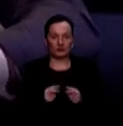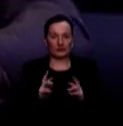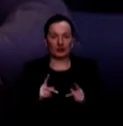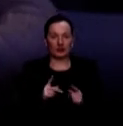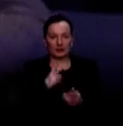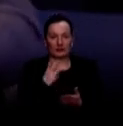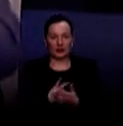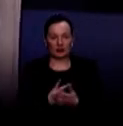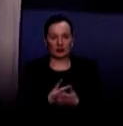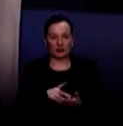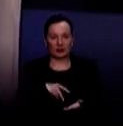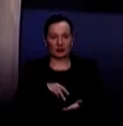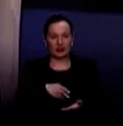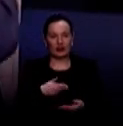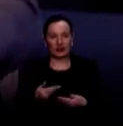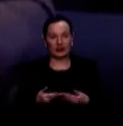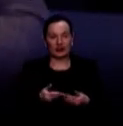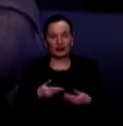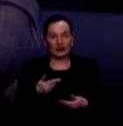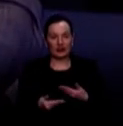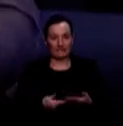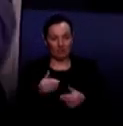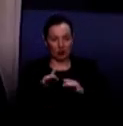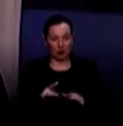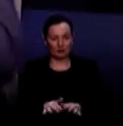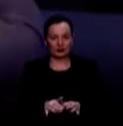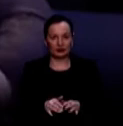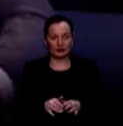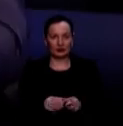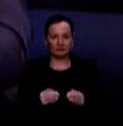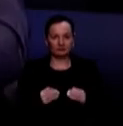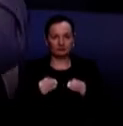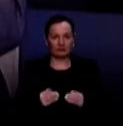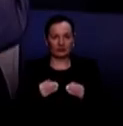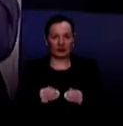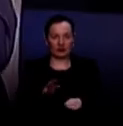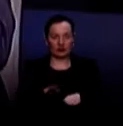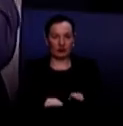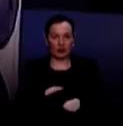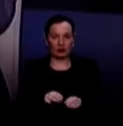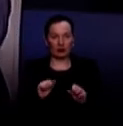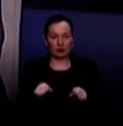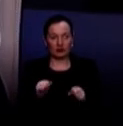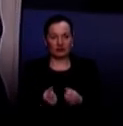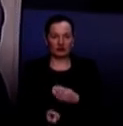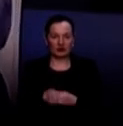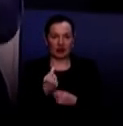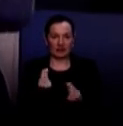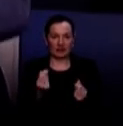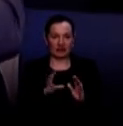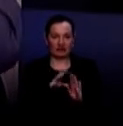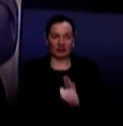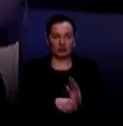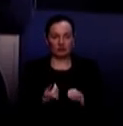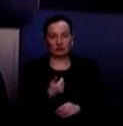бачите, йдемо дрібними, на жаль, шашками. Можливо, з'явиться за цей період, з'явиться інвестор, який захоче вкласти в бішофіт. І